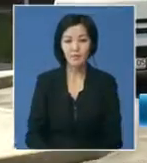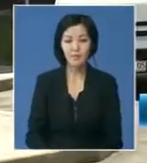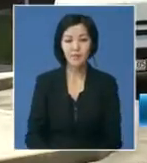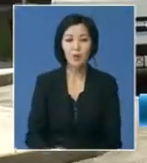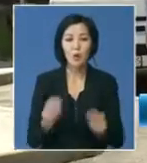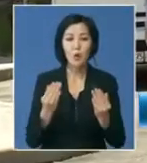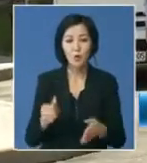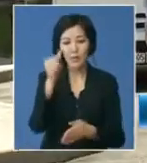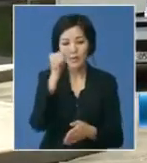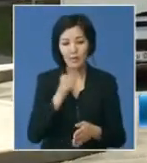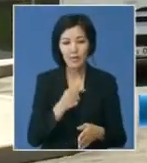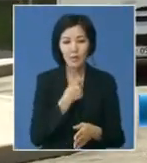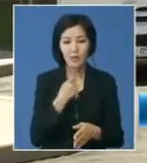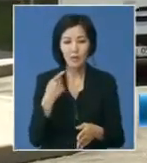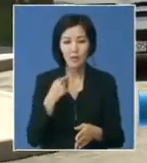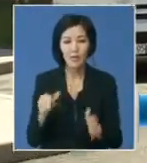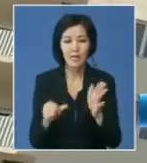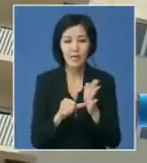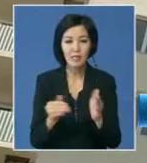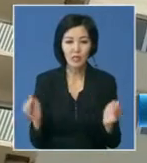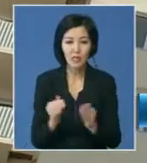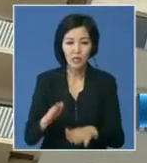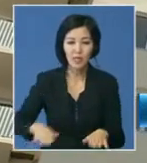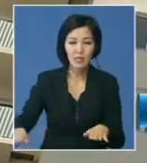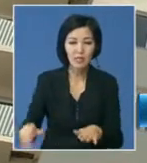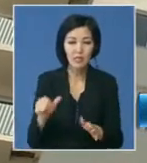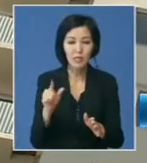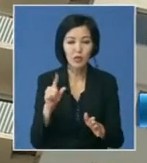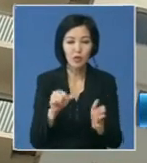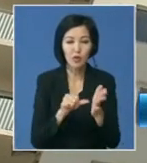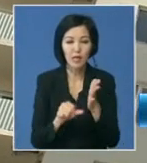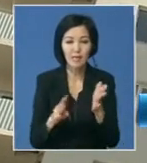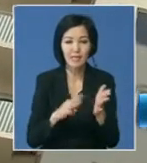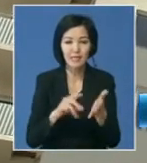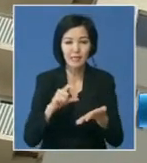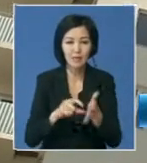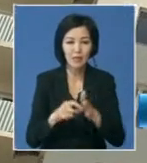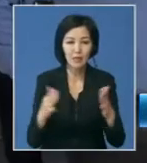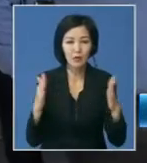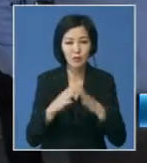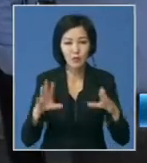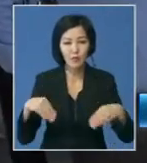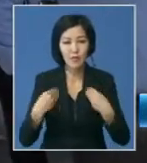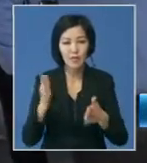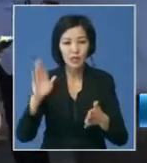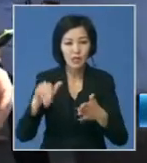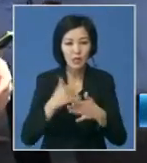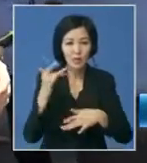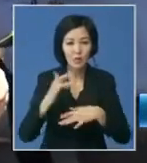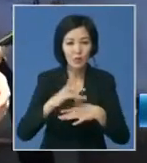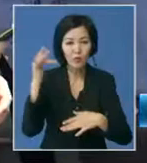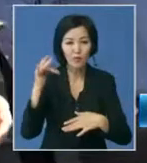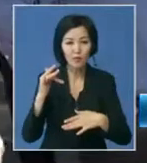Осы айда Талдықорғандағы 6-шы шағын ауданда 168 пәтерлі үй қолданысқа беріледі. Жаңадан салынған көп қабатты нысанға